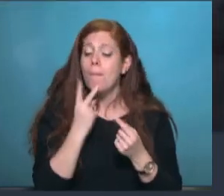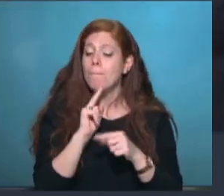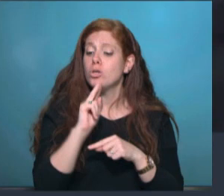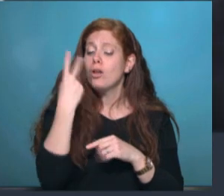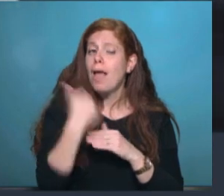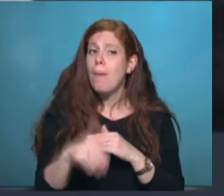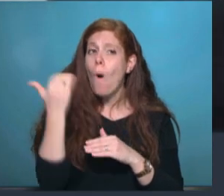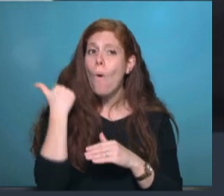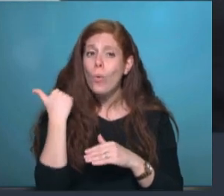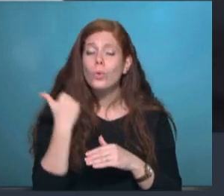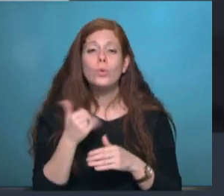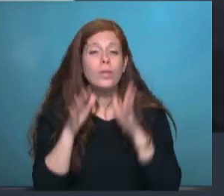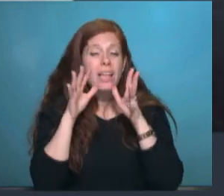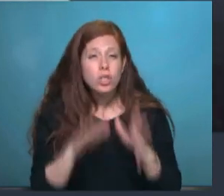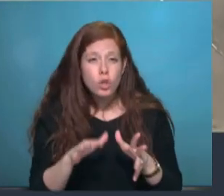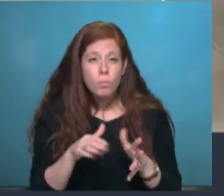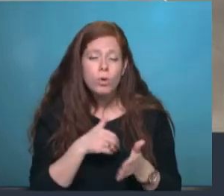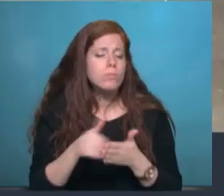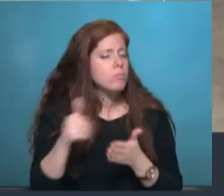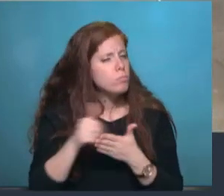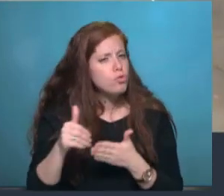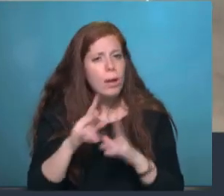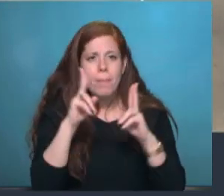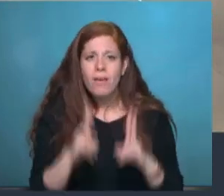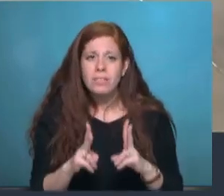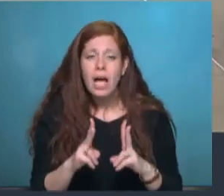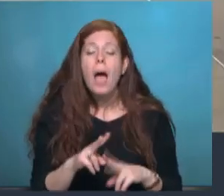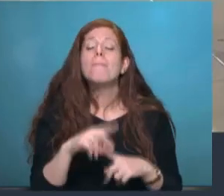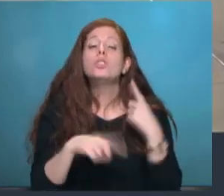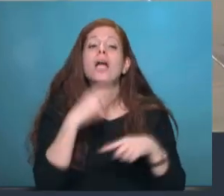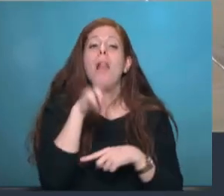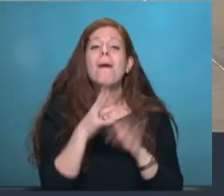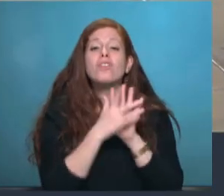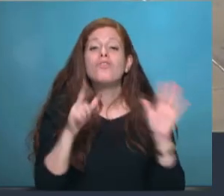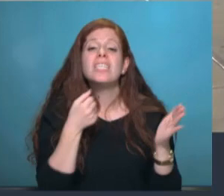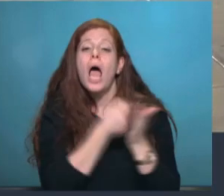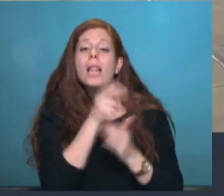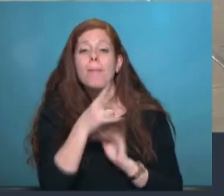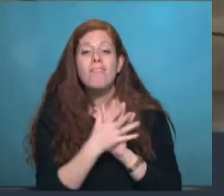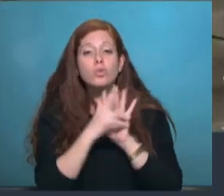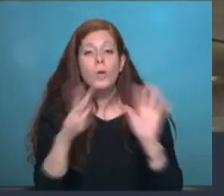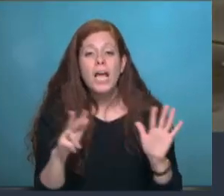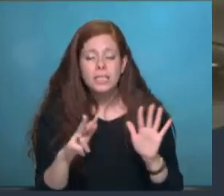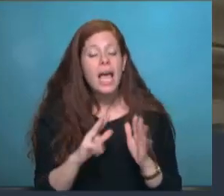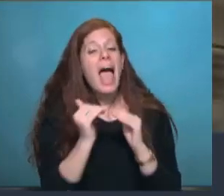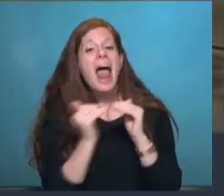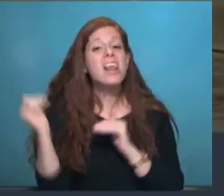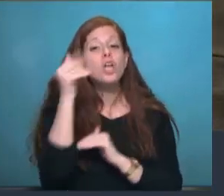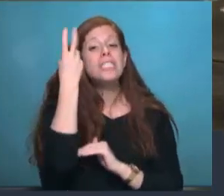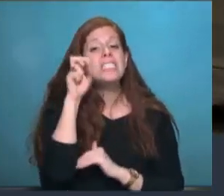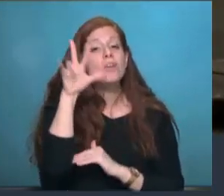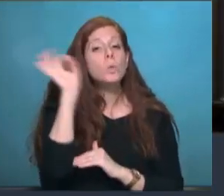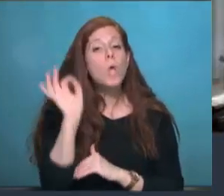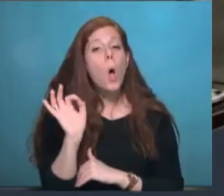האחרונות שוט האנטישמיות מכה בלי הפסקה. מ-2017 עד 2018 נרשמה עלייה של